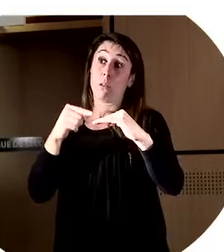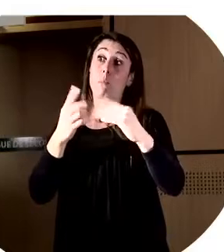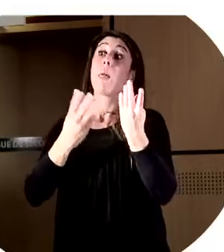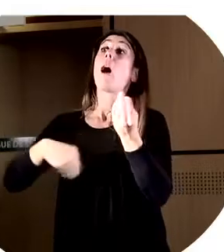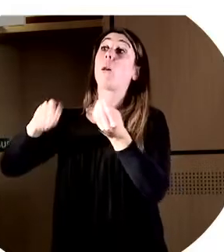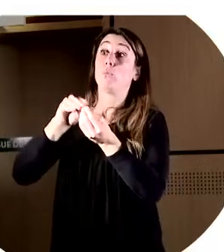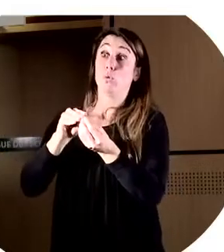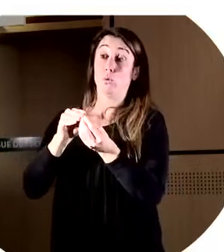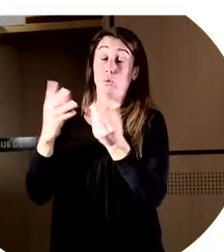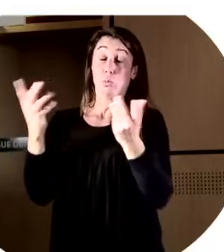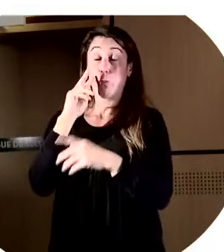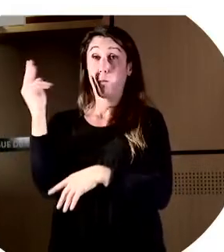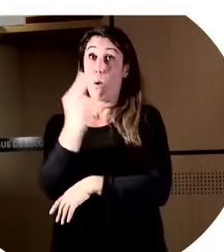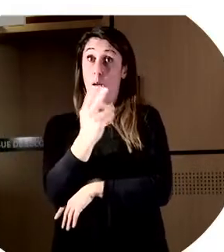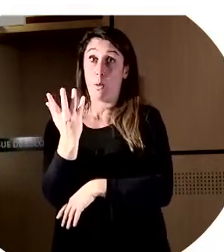concentration maximale